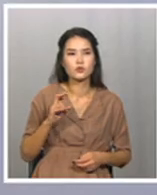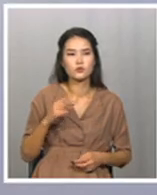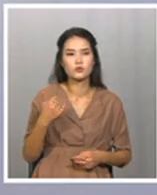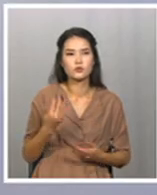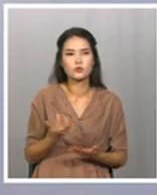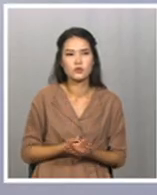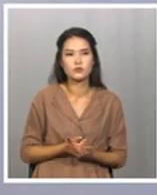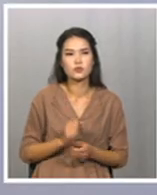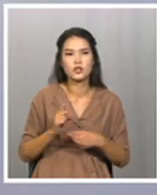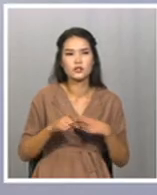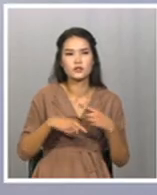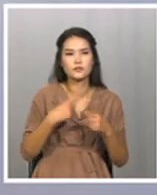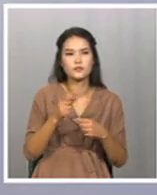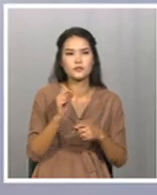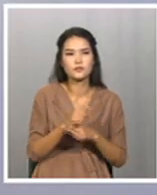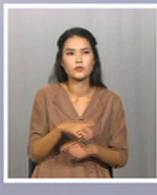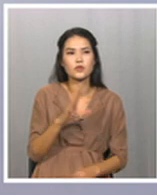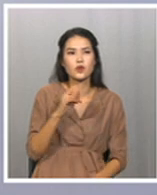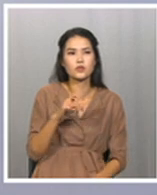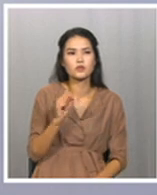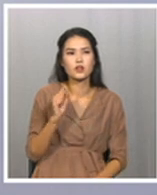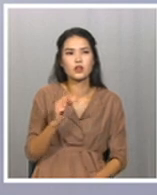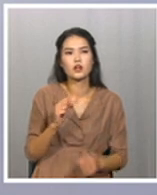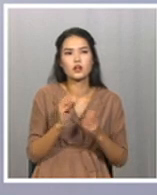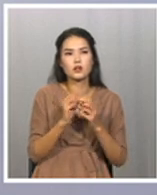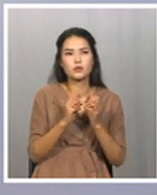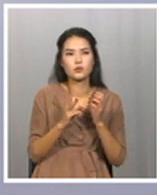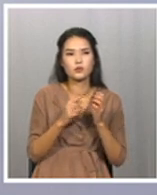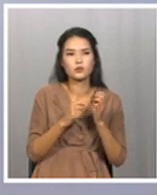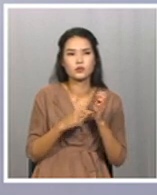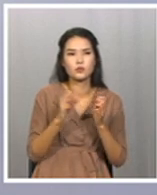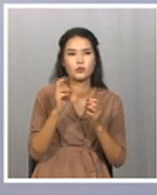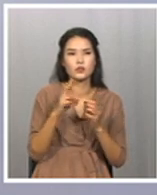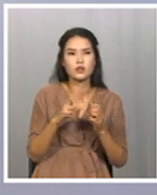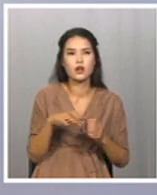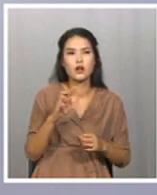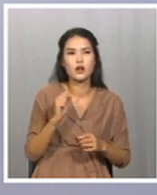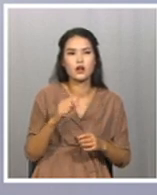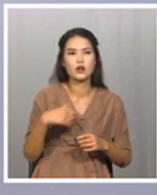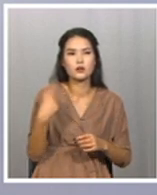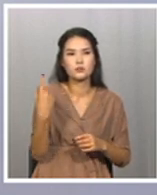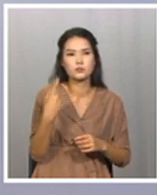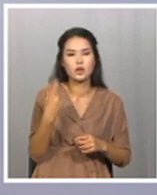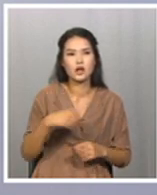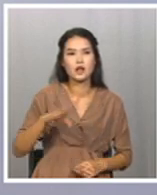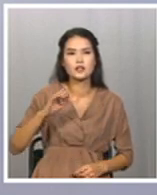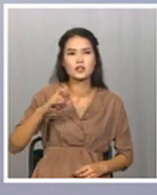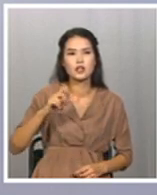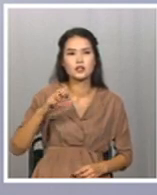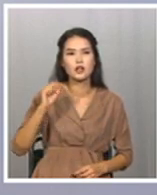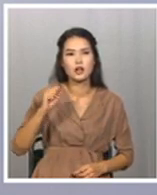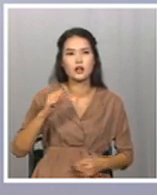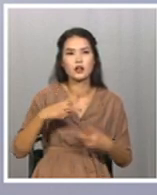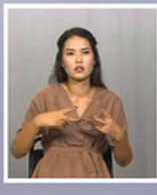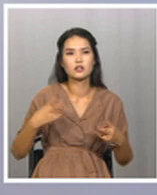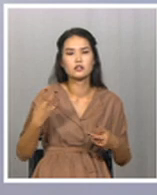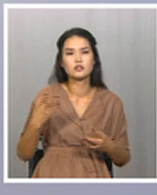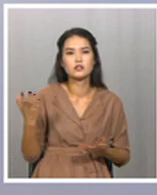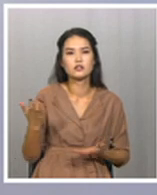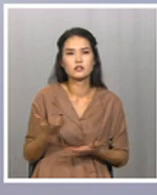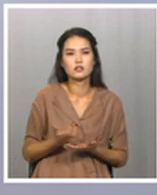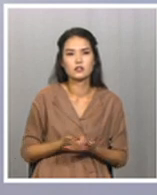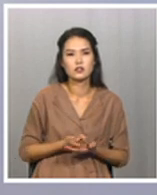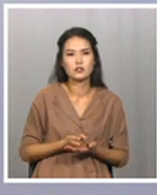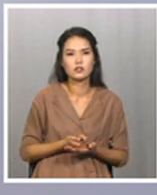Келесі, косинус альфа 13-тен 12, альфа бірінші шеректе жатыр. Тангенс альфаны табайық. Егер бұрыш